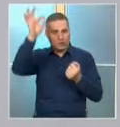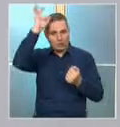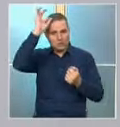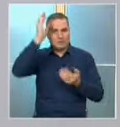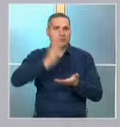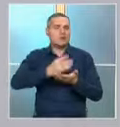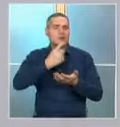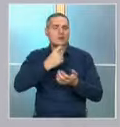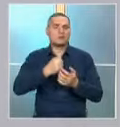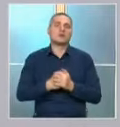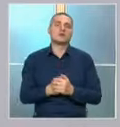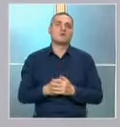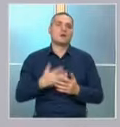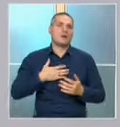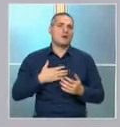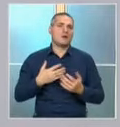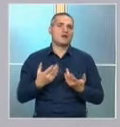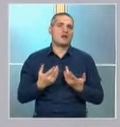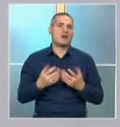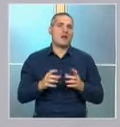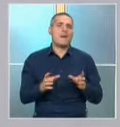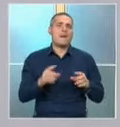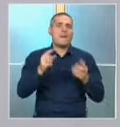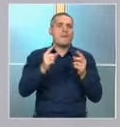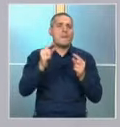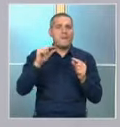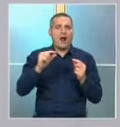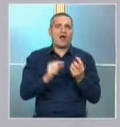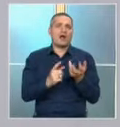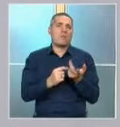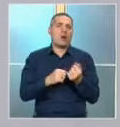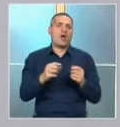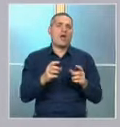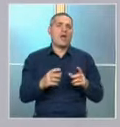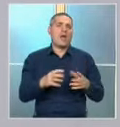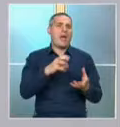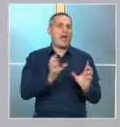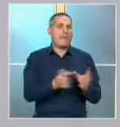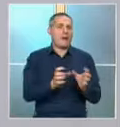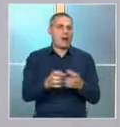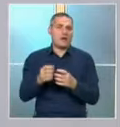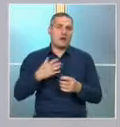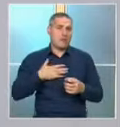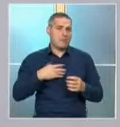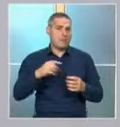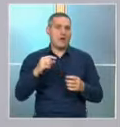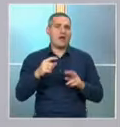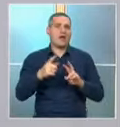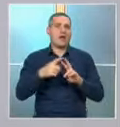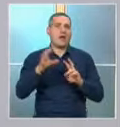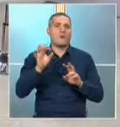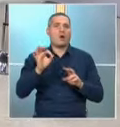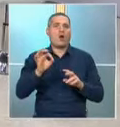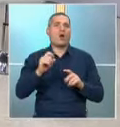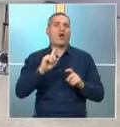последните години. Имате ли маломерни паралелки? Маломерни паралелки имаме в